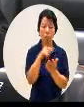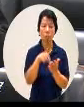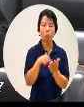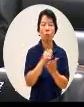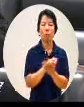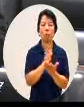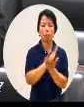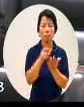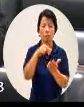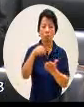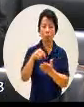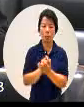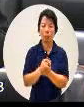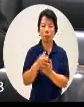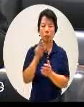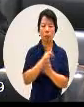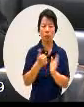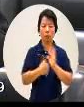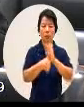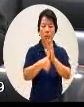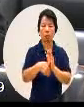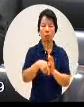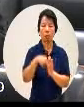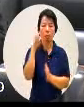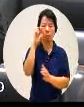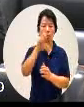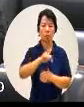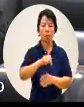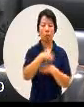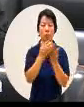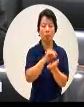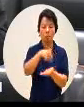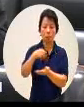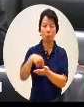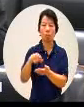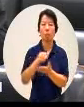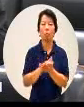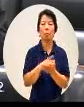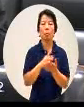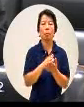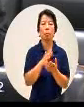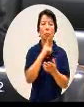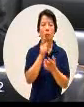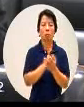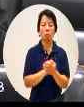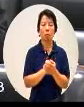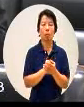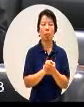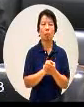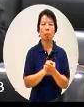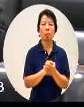是明教授紀登斯寫的紀登斯是第三條路的作者是工黨